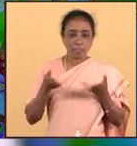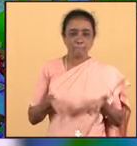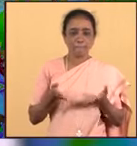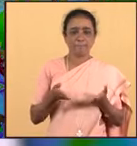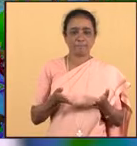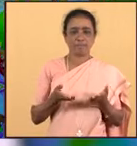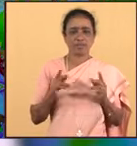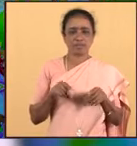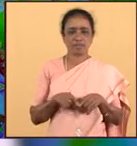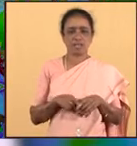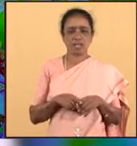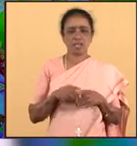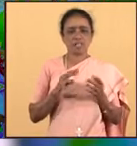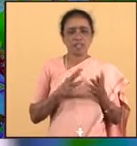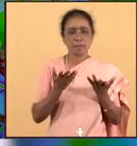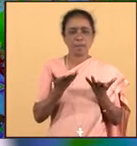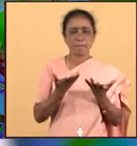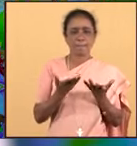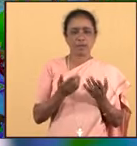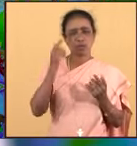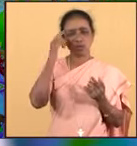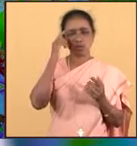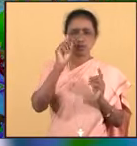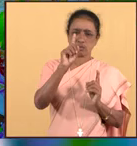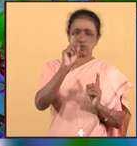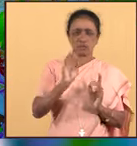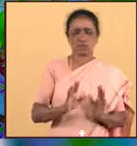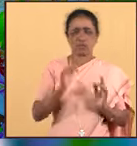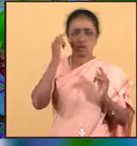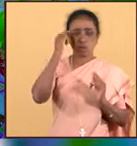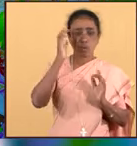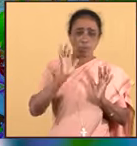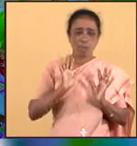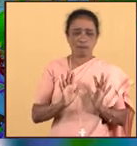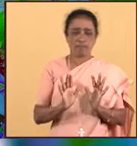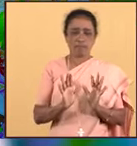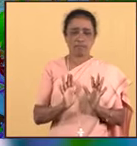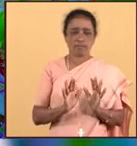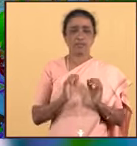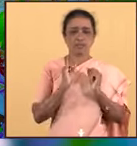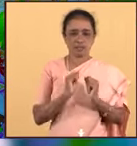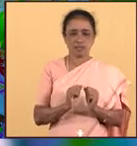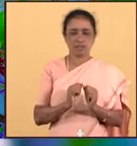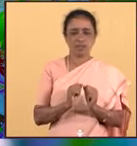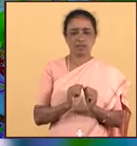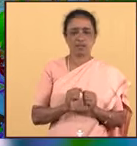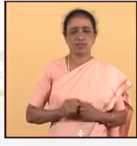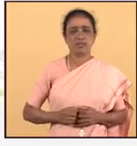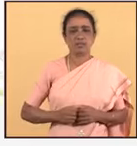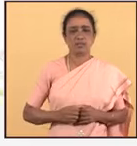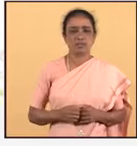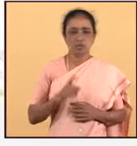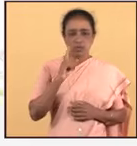இப்போ இந்த சமய சார்பின்மையை பற்றி ஒவ்வொன்றுக்கும் ஒவ்வொரு நோக்கங்கள் இருக்கும். அதே மாதிரி இதுக்கும் இந்த சமய சார்பின்மைக்கும் ஒரு நோக்கங்கள் இருக்குது.